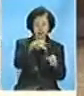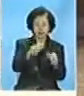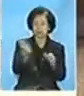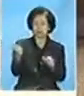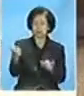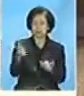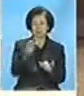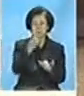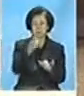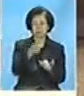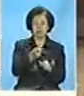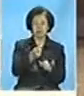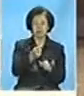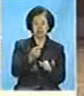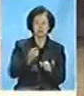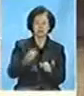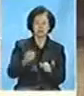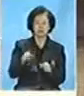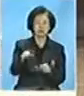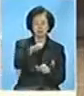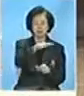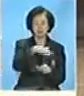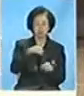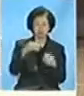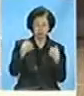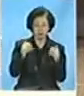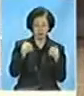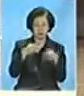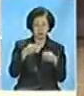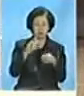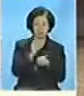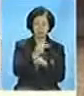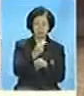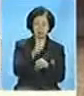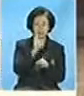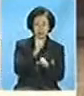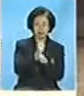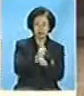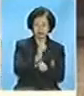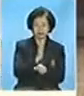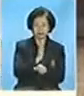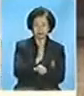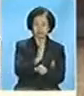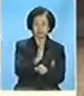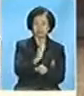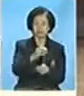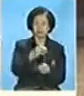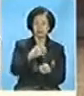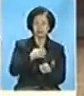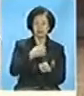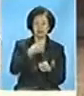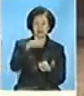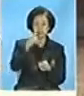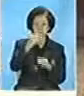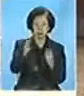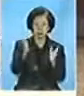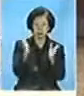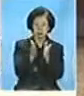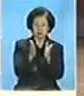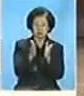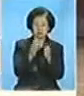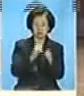ราคือคนที่มีหน้าที่จะสร้างความเป็นกลางก็อยากจะกล่าวเรียนสั้นๆเนื่องจากเวลามันน้อยและสุดท้